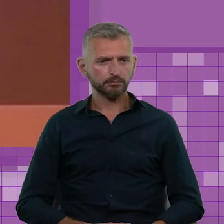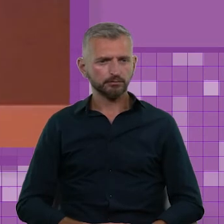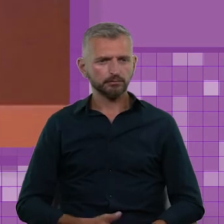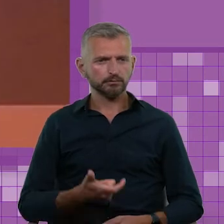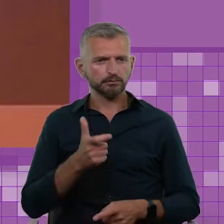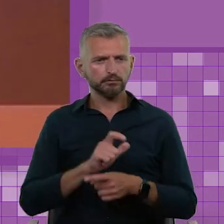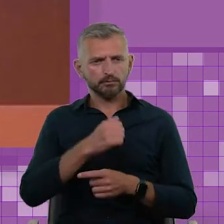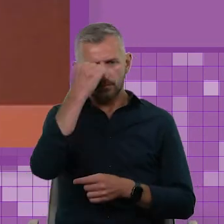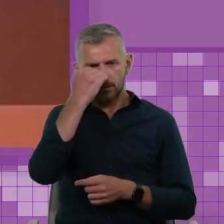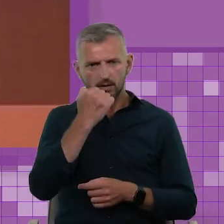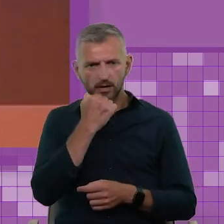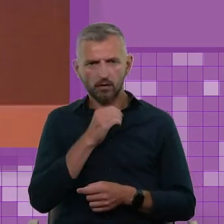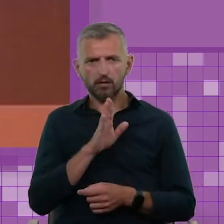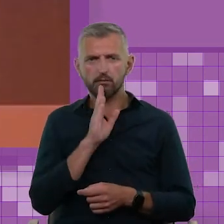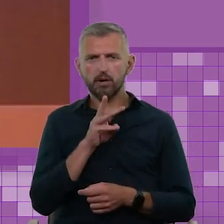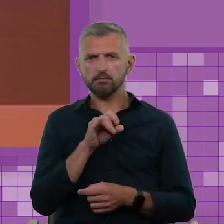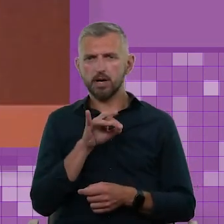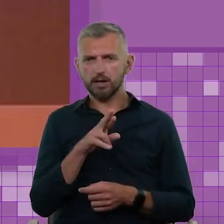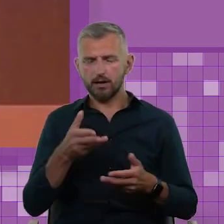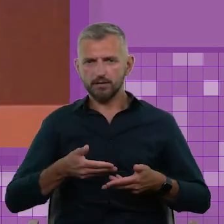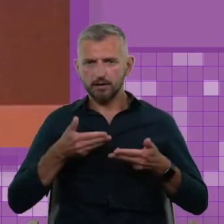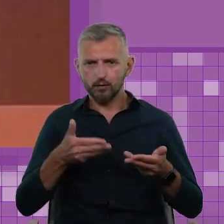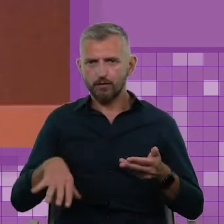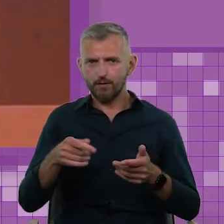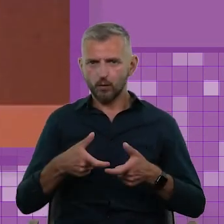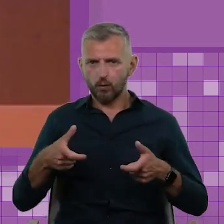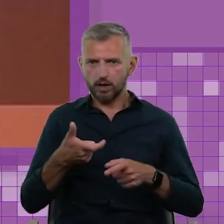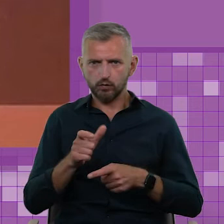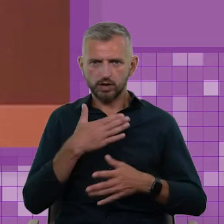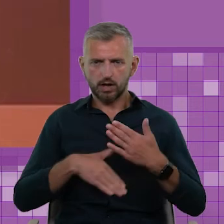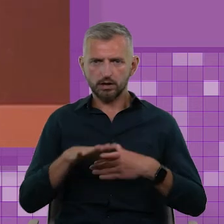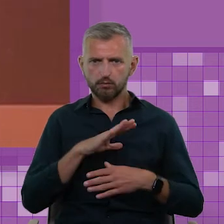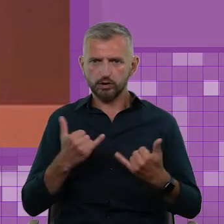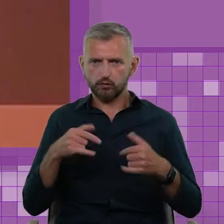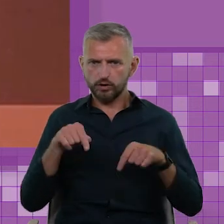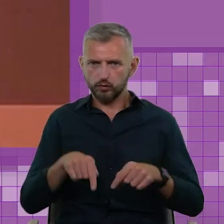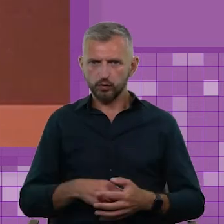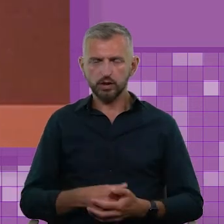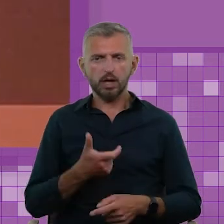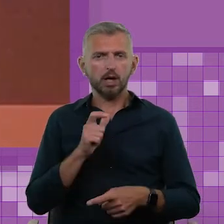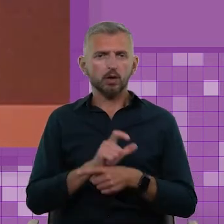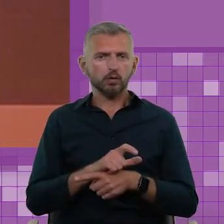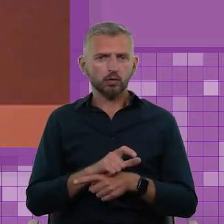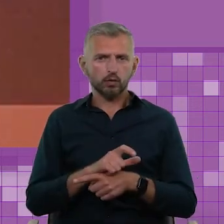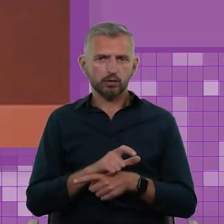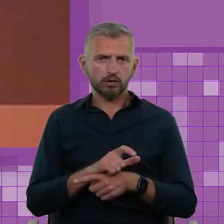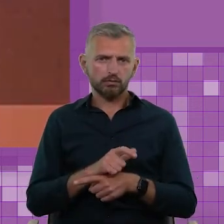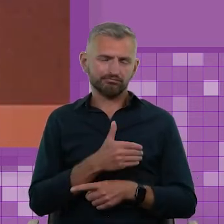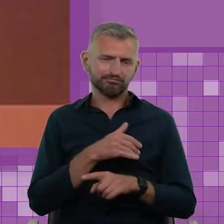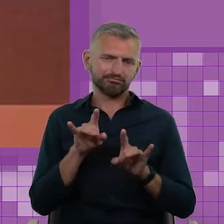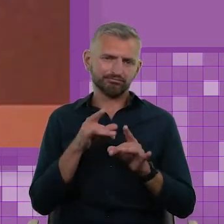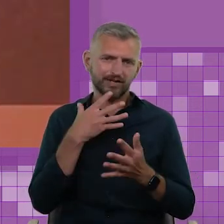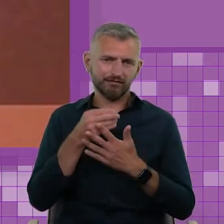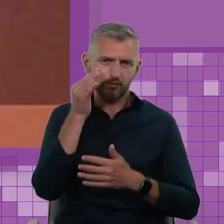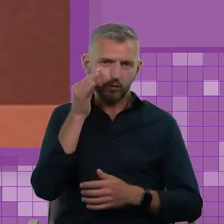Дуже, дуже дякую, пані Марія, за запрошення та весь конгрес. Дуже рада бути сьогодні тут. Так, дуже рада також поділитися своїм